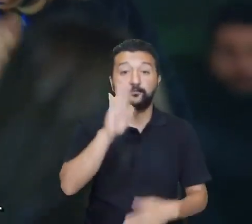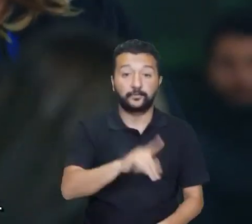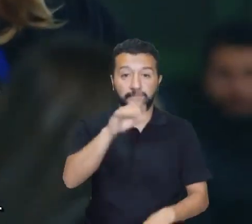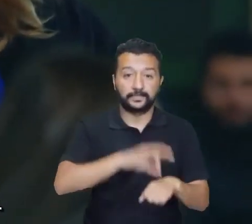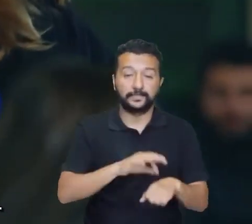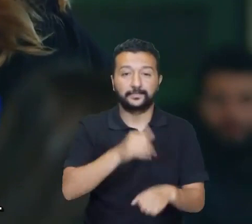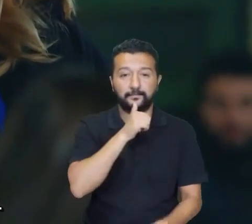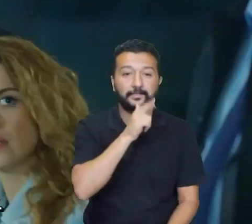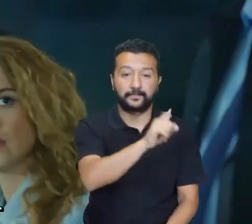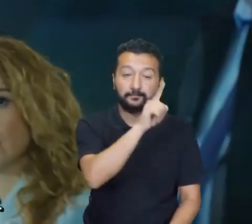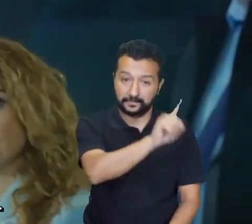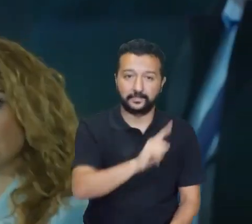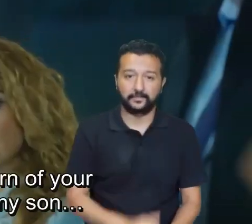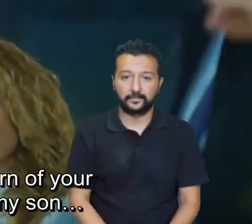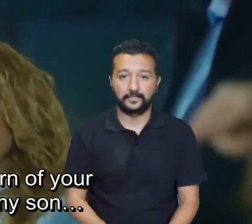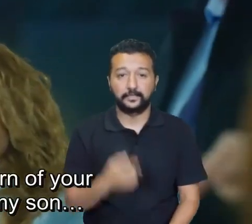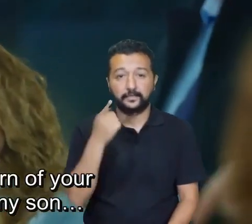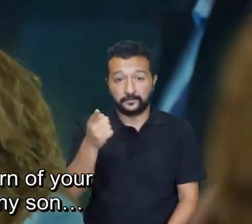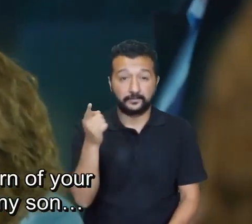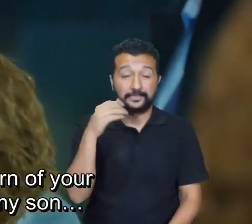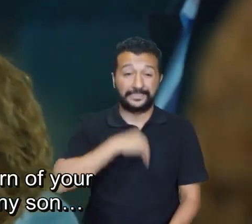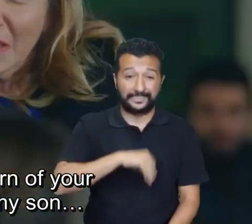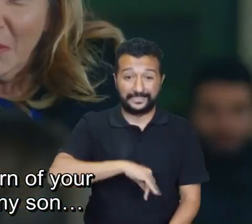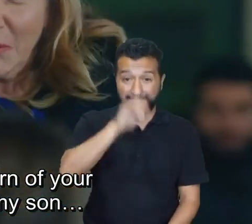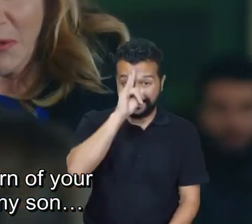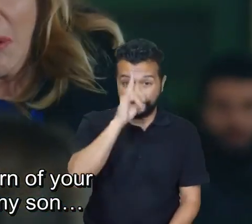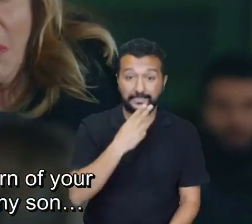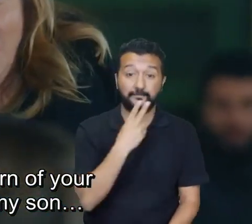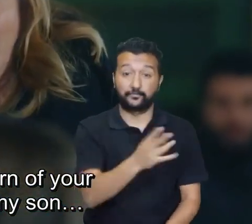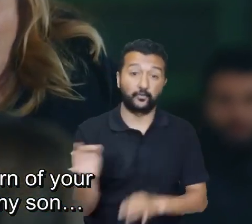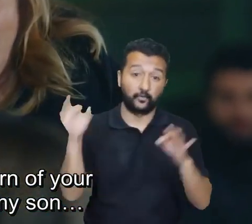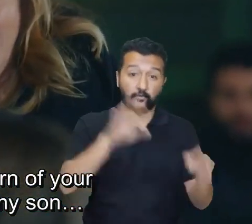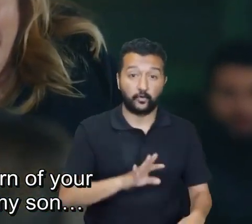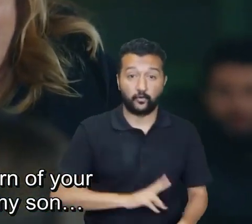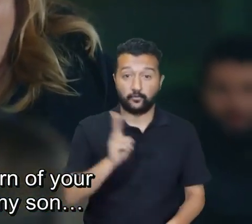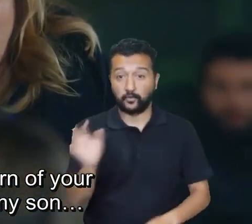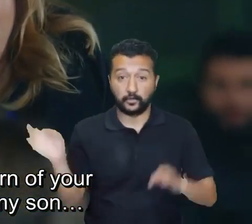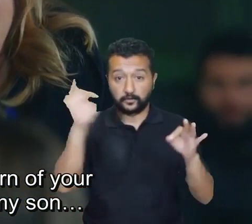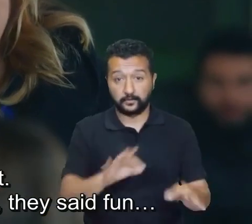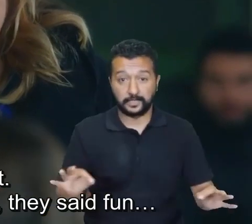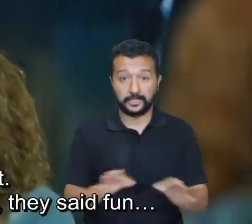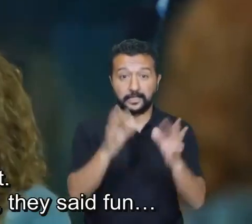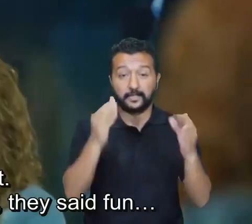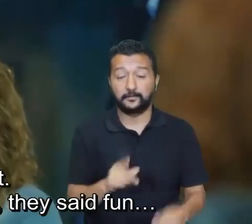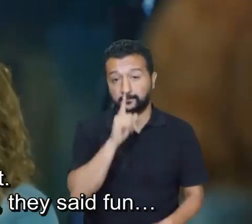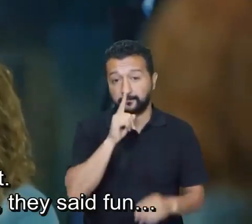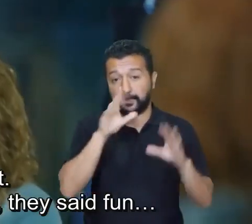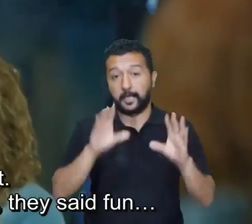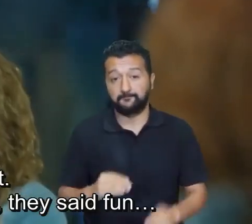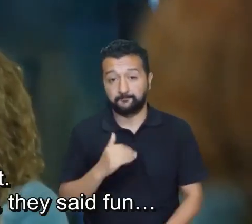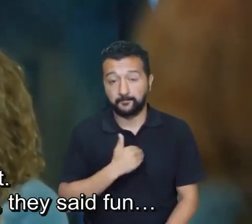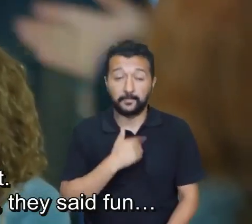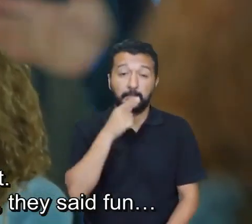Bir dakika beyefendi, bir dakika. Hasetinden kızının dönüşünü oğlumun dönüşüne denk düşürdün, sesimi